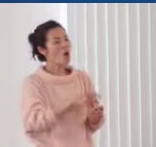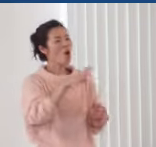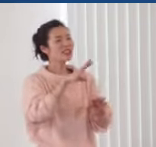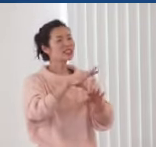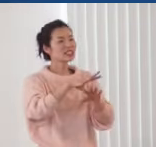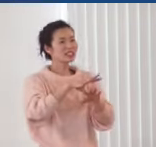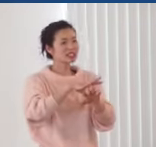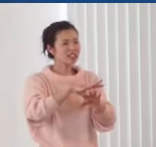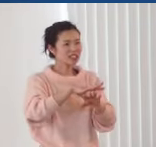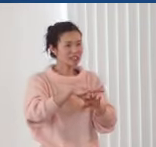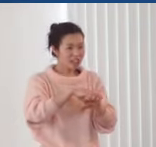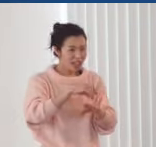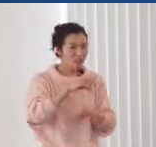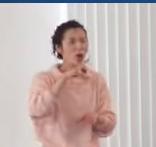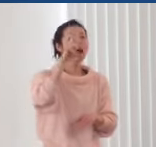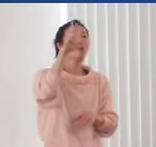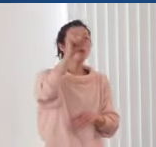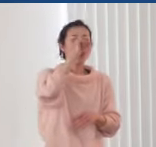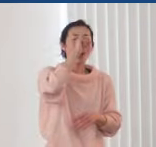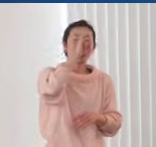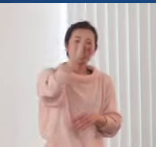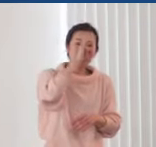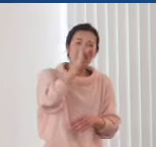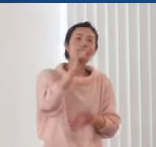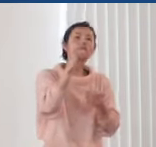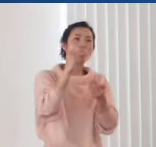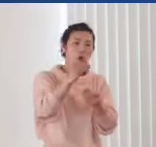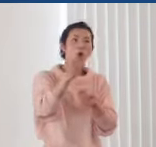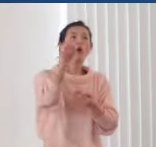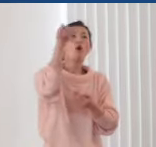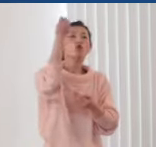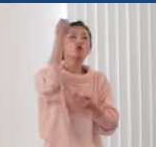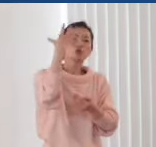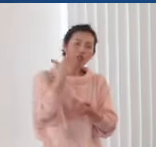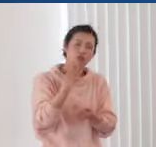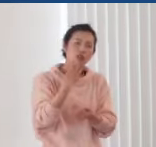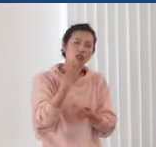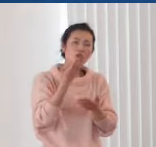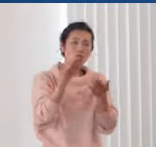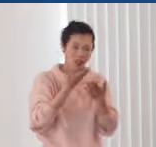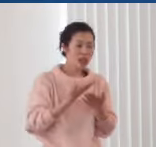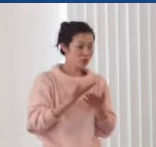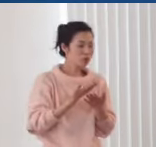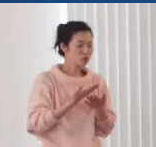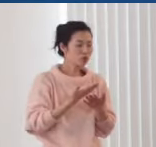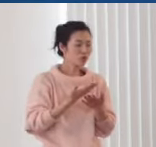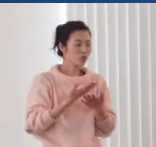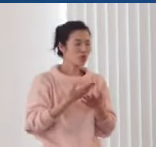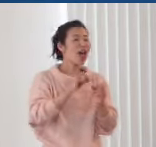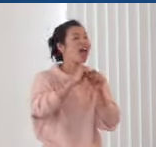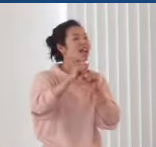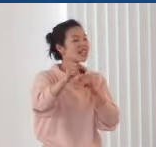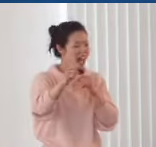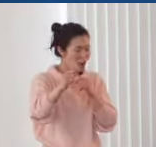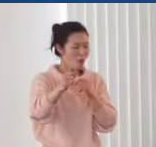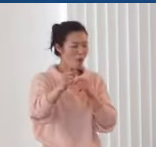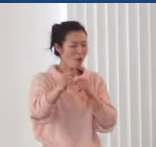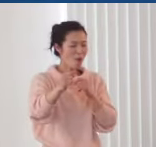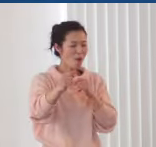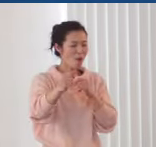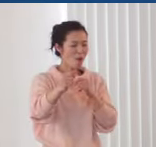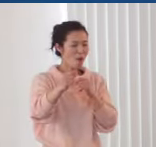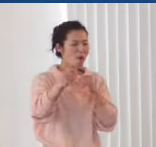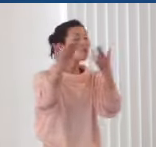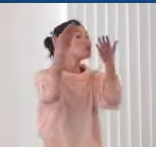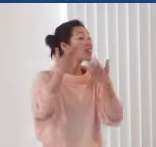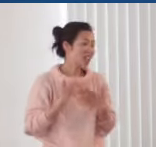ですね。神様はなぜ私の中に永遠をセットされたんですか。永遠をセットされたんだから、私たちはどうしても先の